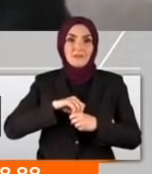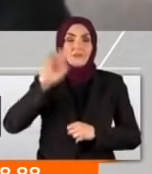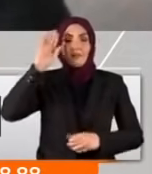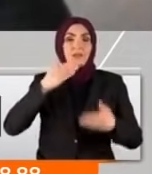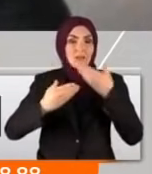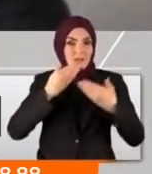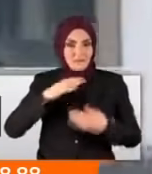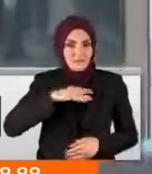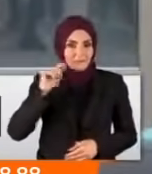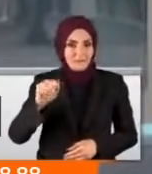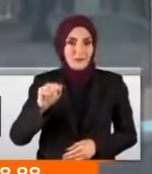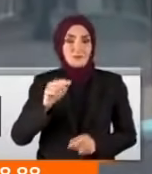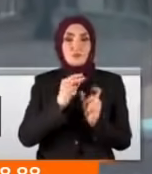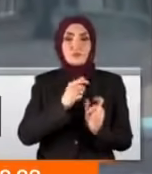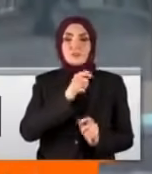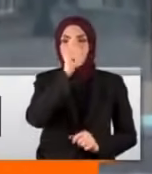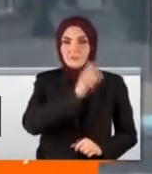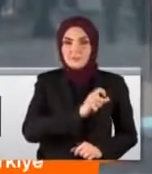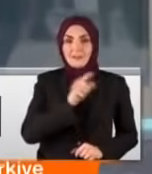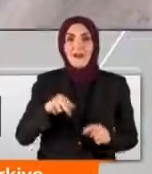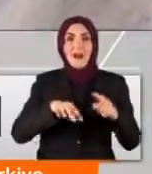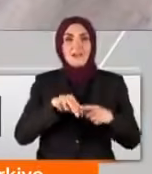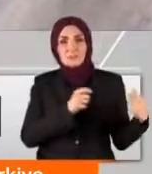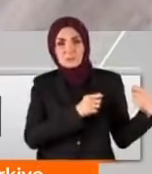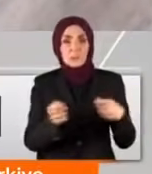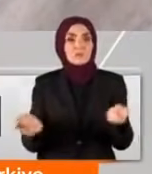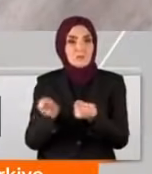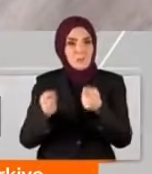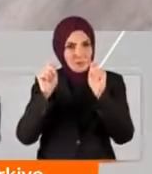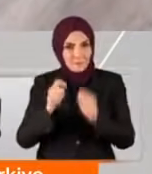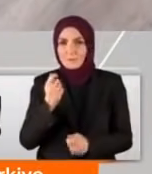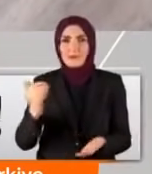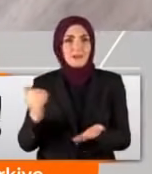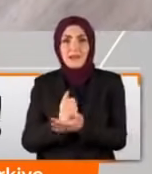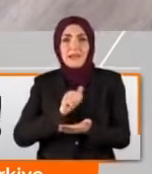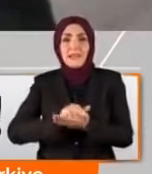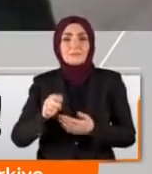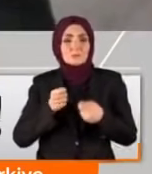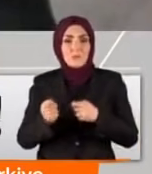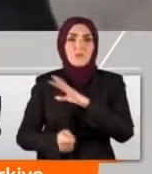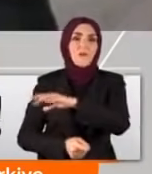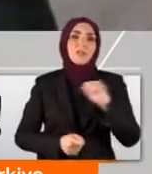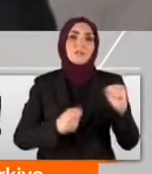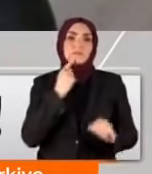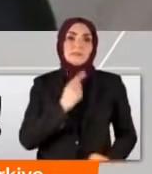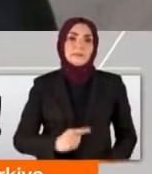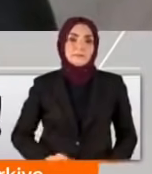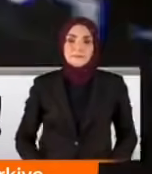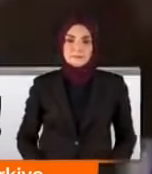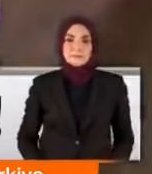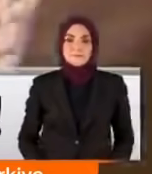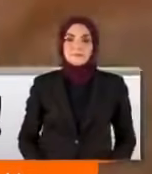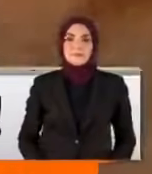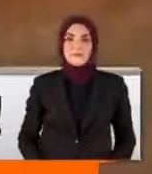zorla çalıştırdığını ve tüm kazancına da el koyduğunu söyledi. Ben hiçbir zaman yıkılmadım, her zaman ayakta duruyorum. O zaman da Allah'a şükürler olsun, kimse beni